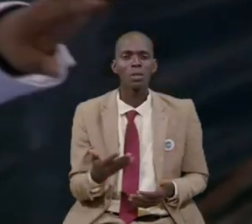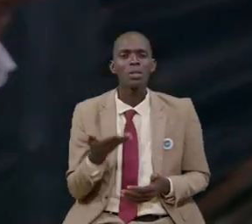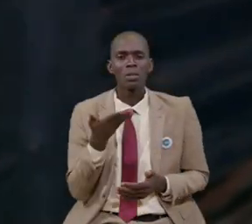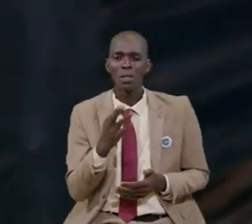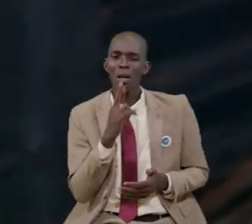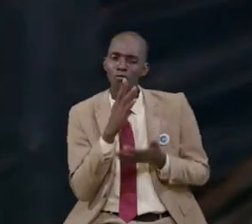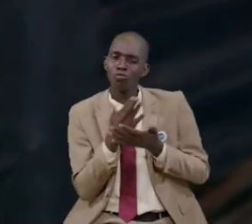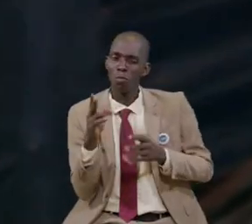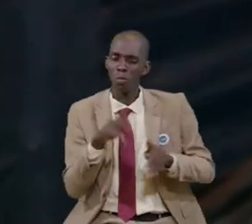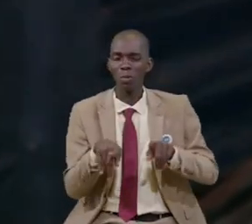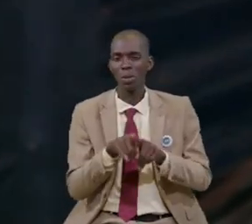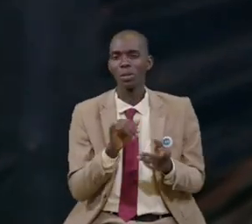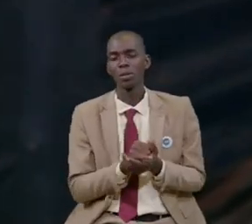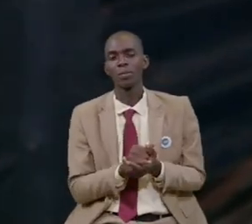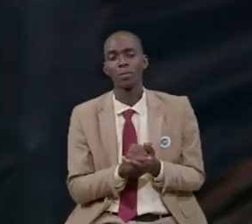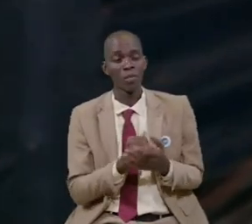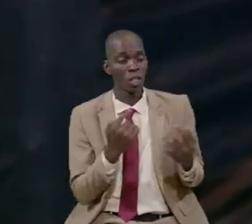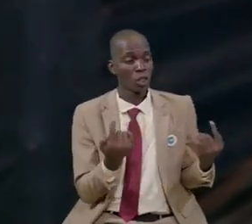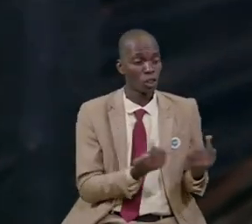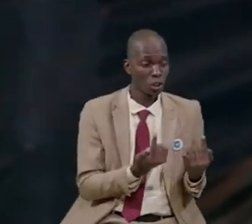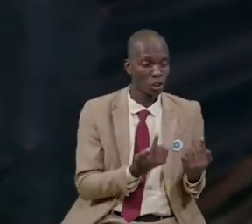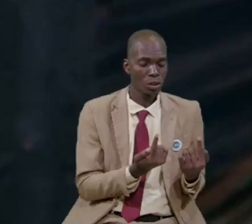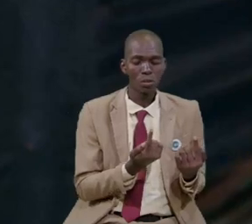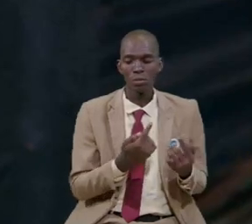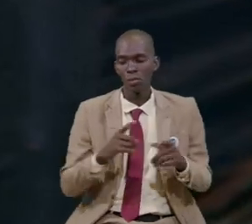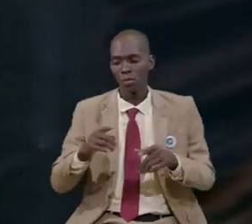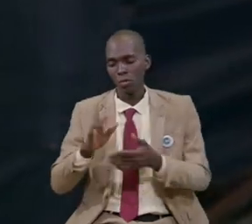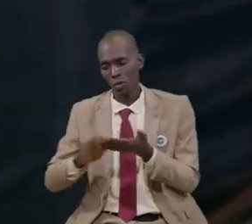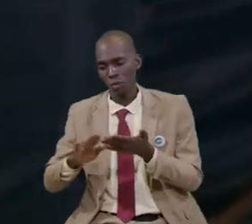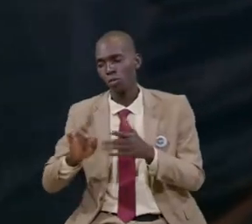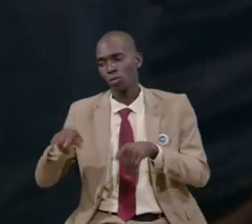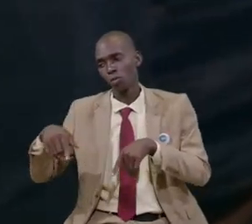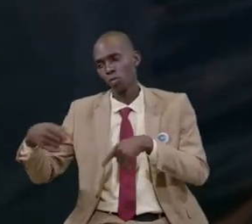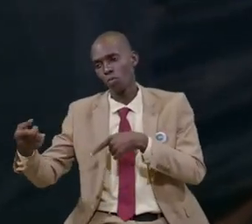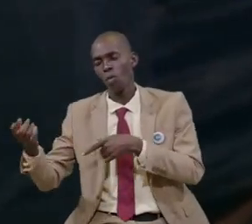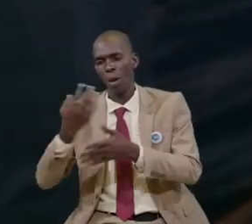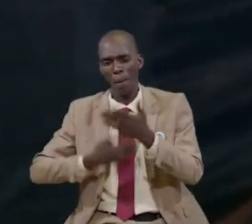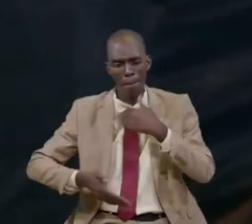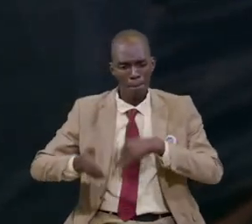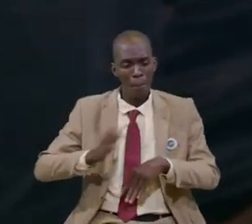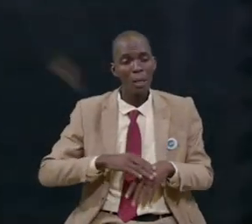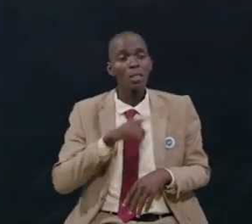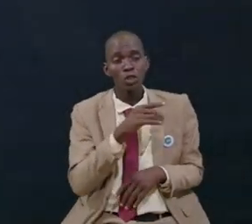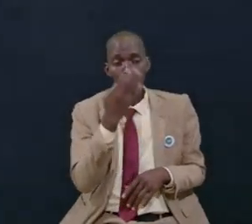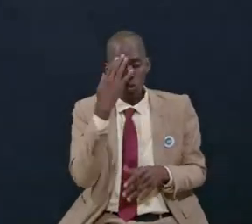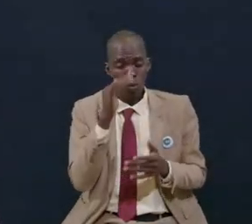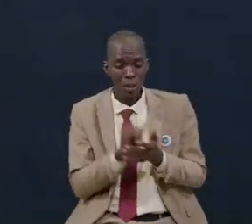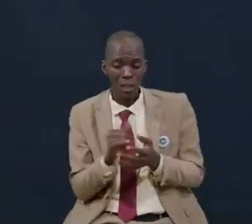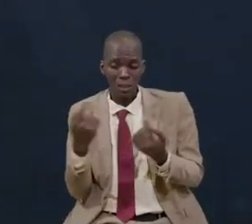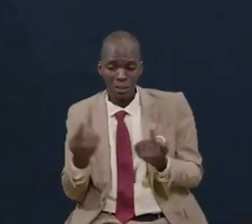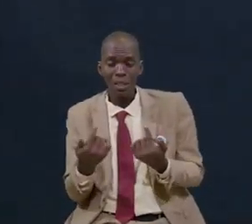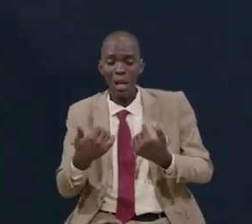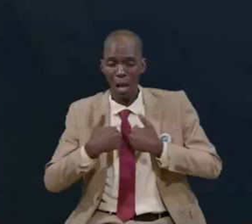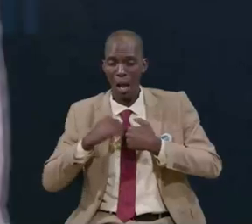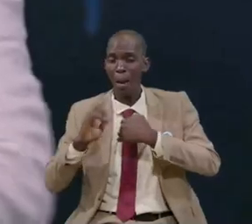voient. Ils pêchent. Ils reviennent. Même s'ils savent que le péché là sera puni.